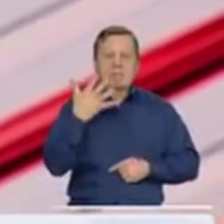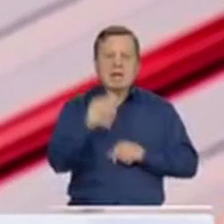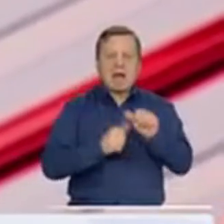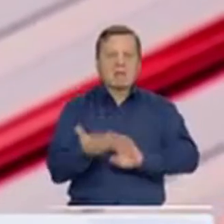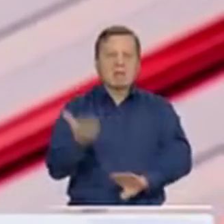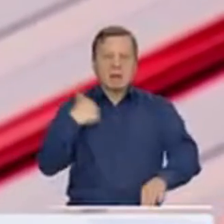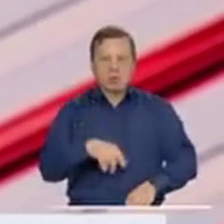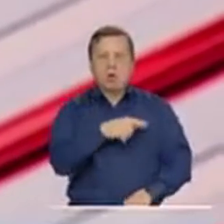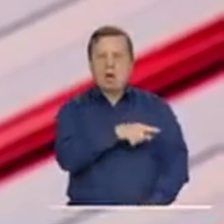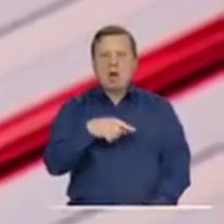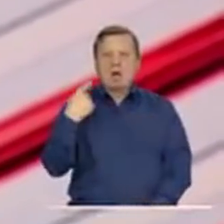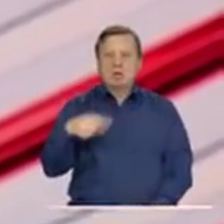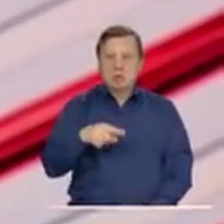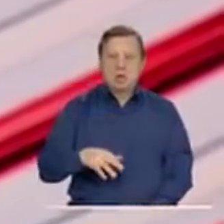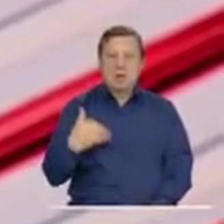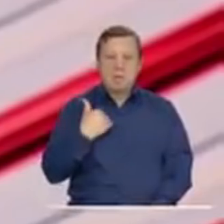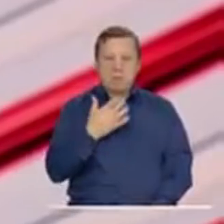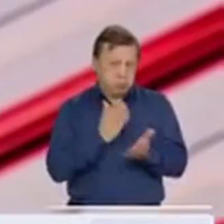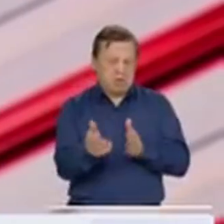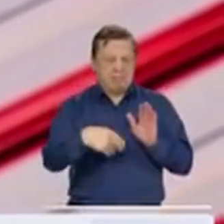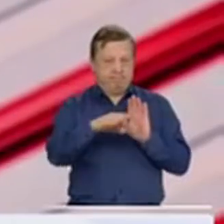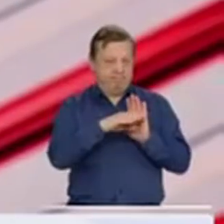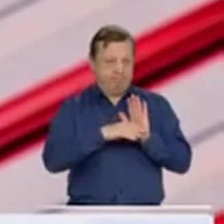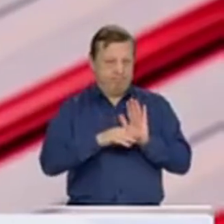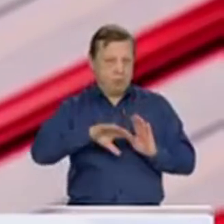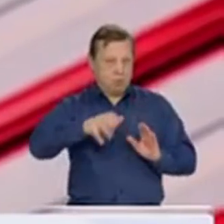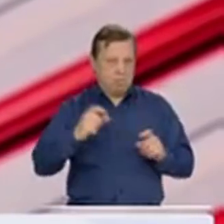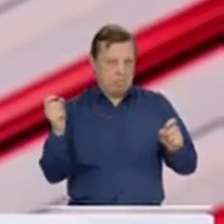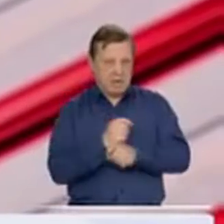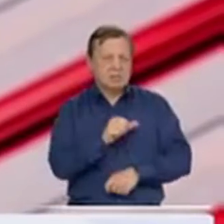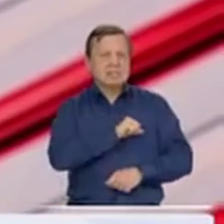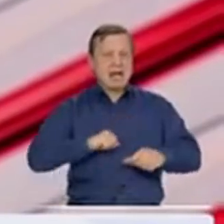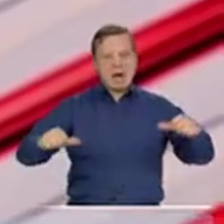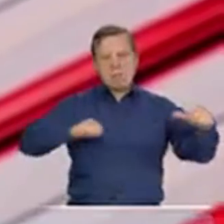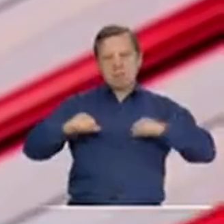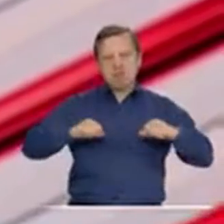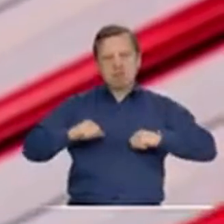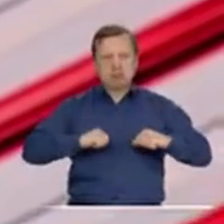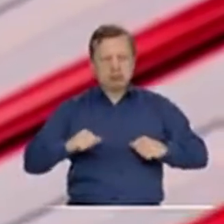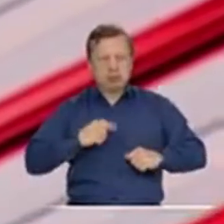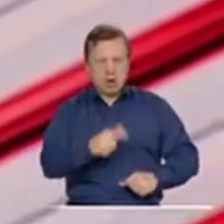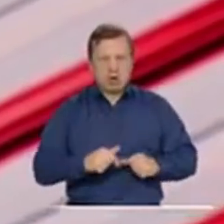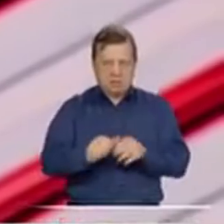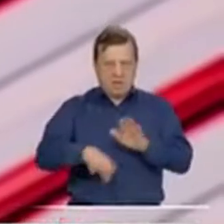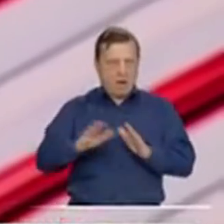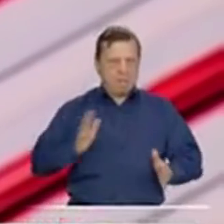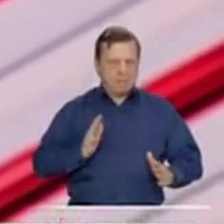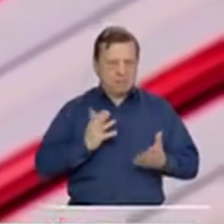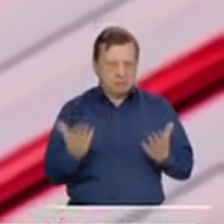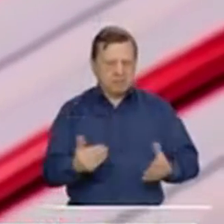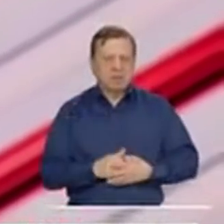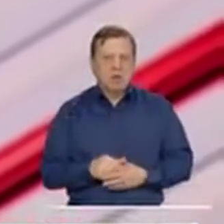Andrzej Duda wtedy, powołując się na Winstona Churchilla, powiedział, że samowładztwo i ciężka atmosfera rządów autorytarnych to